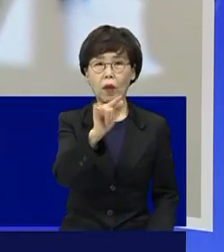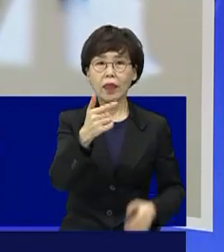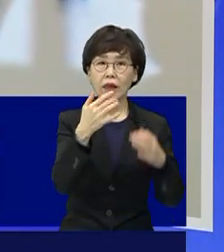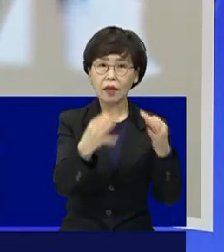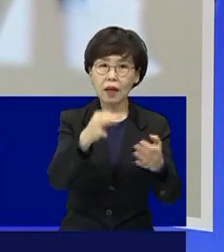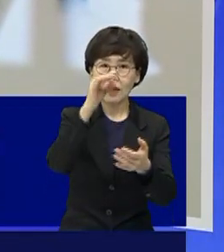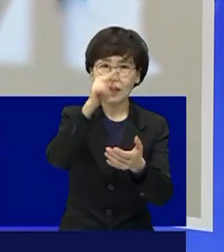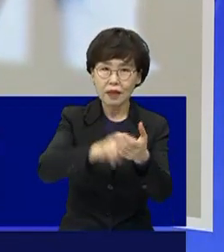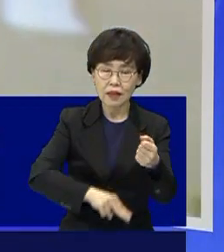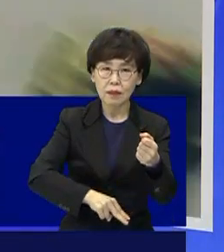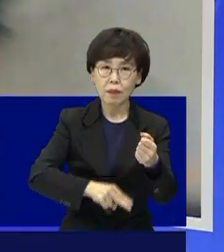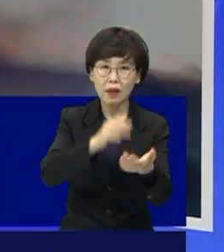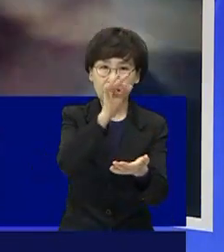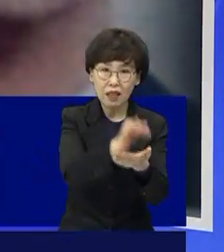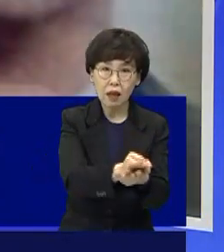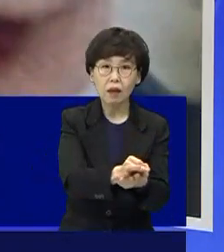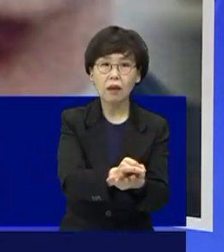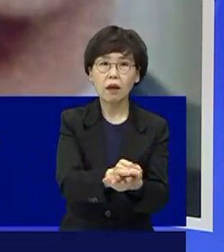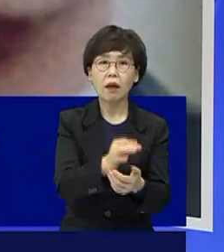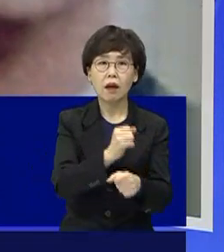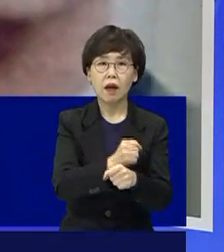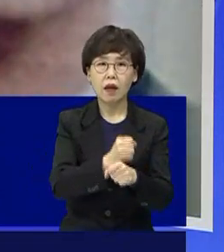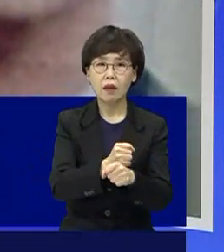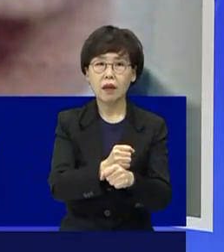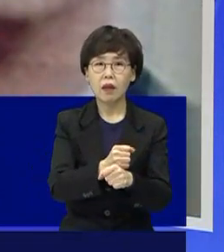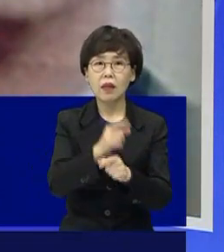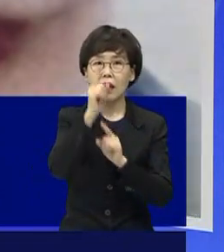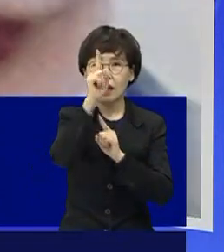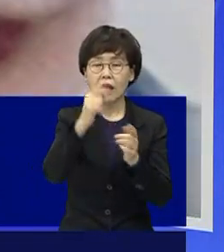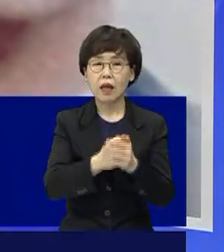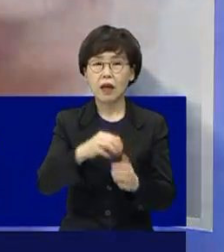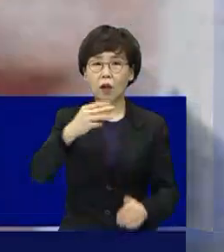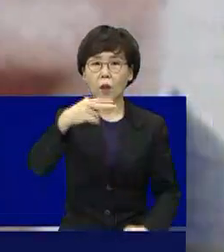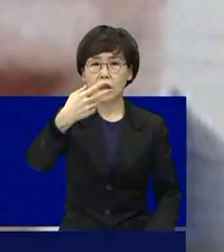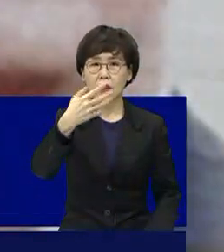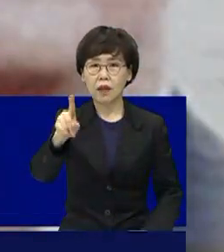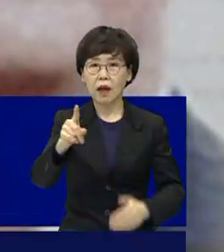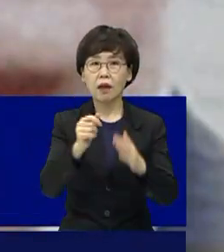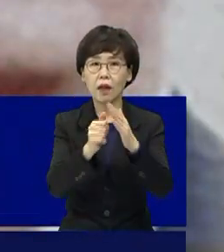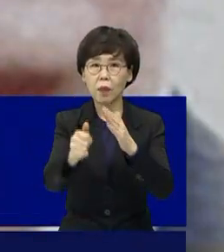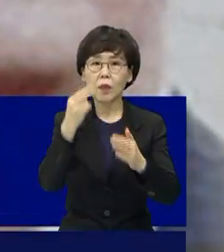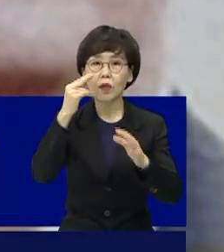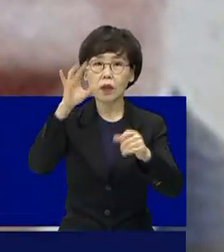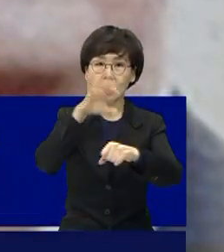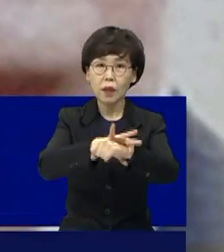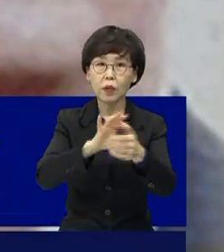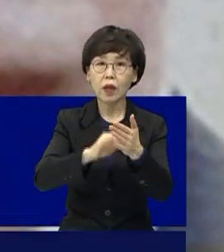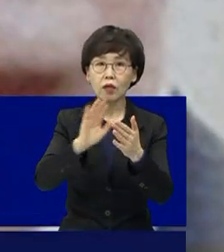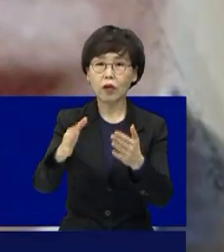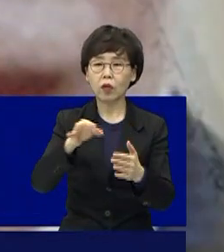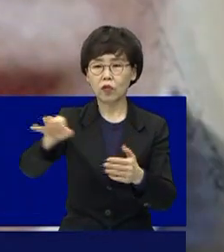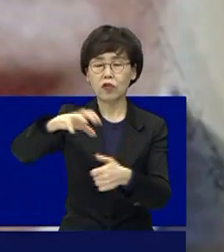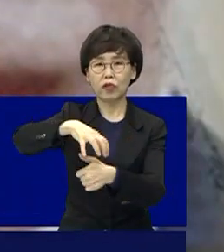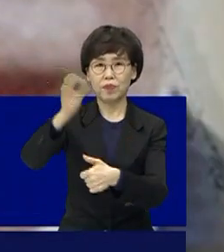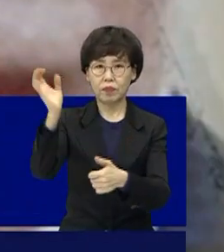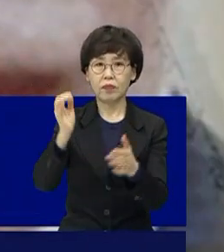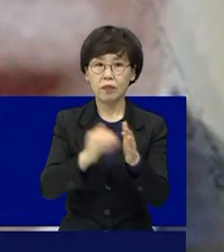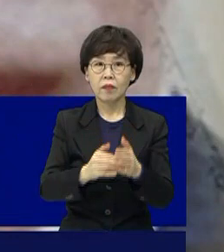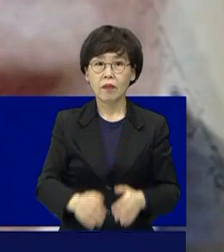외환은행 헐값 매각 사건의 핵심 인물인 스티븐 리 전 론스타 코리아 대표가 미국에서 체포된 뒤 보석으로